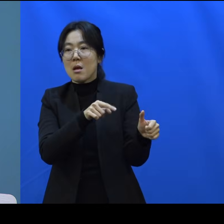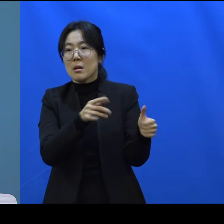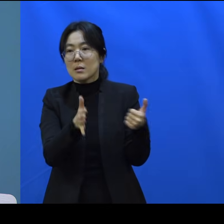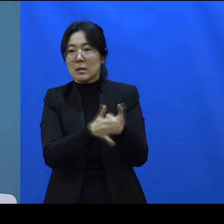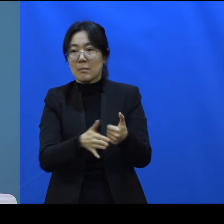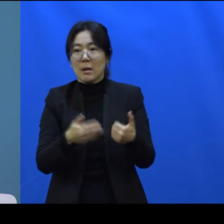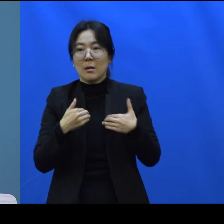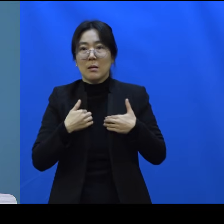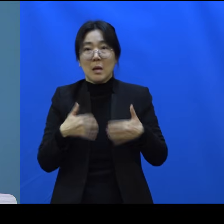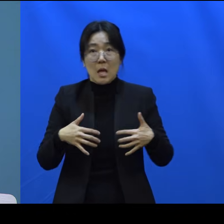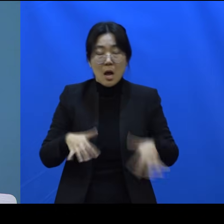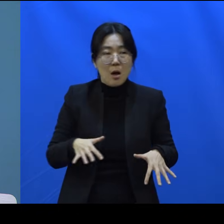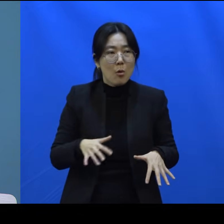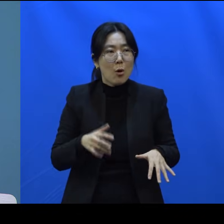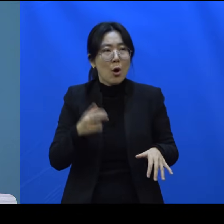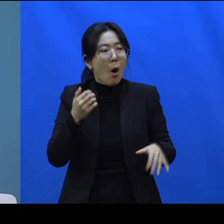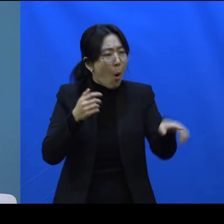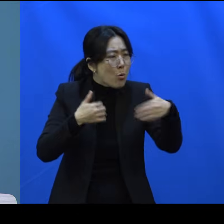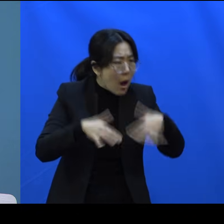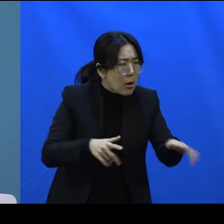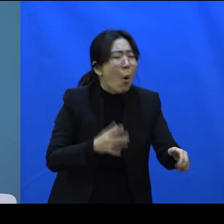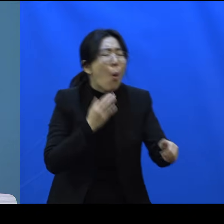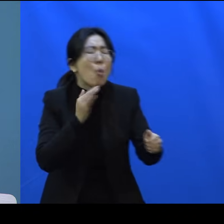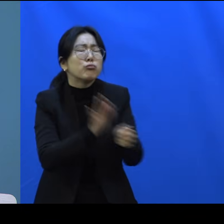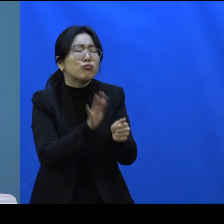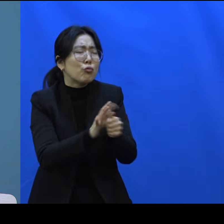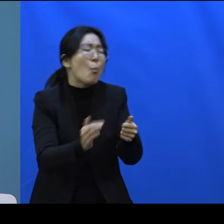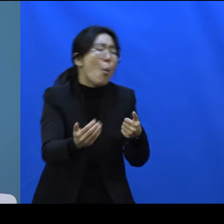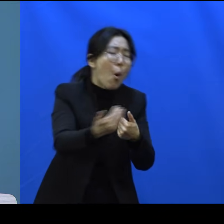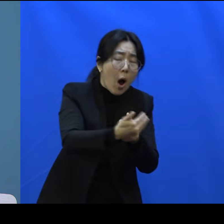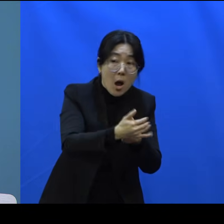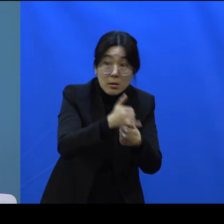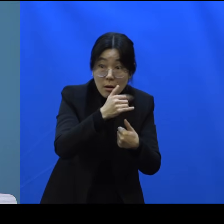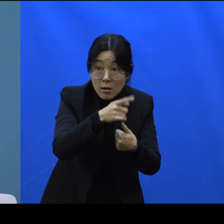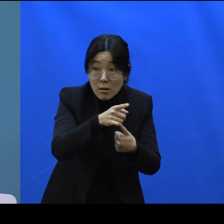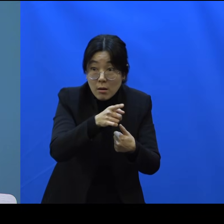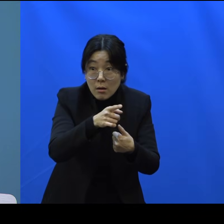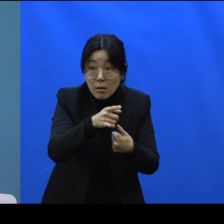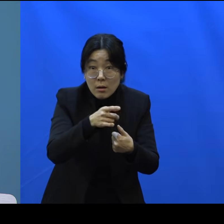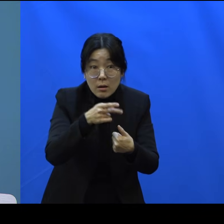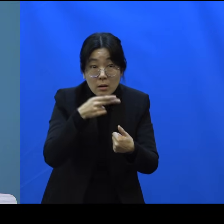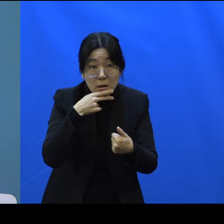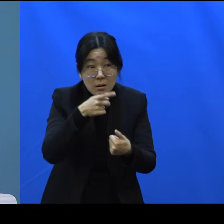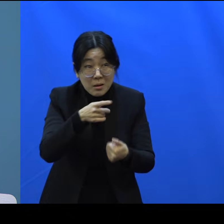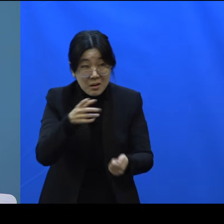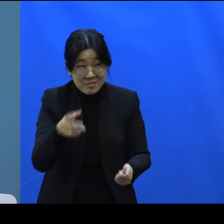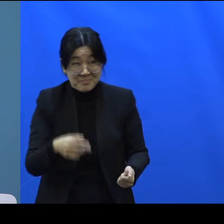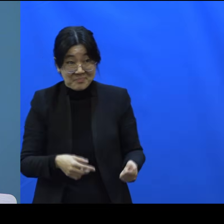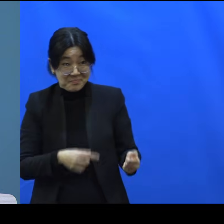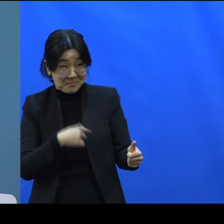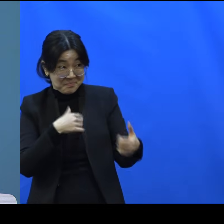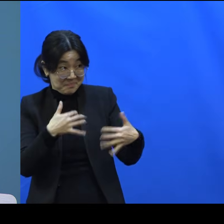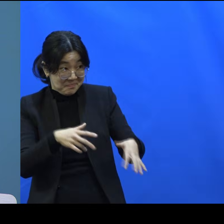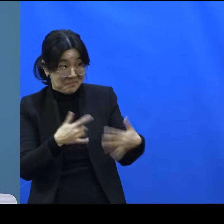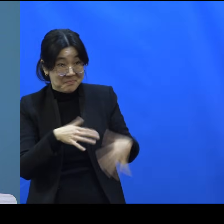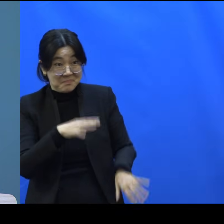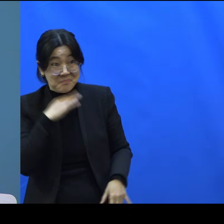약하면 보호해주고 이렇게 도와주는 게 아니고 이용하는 세상이죠. 그게 인간의